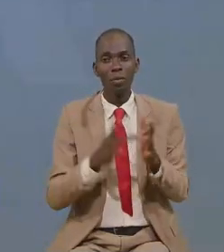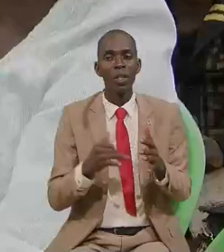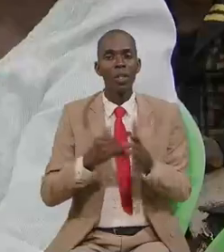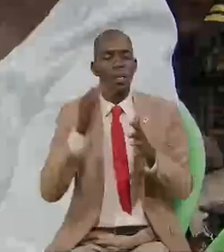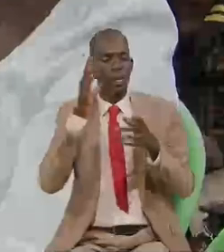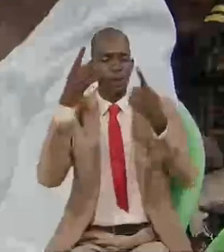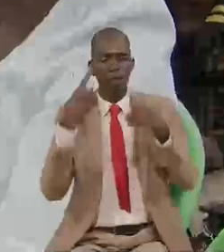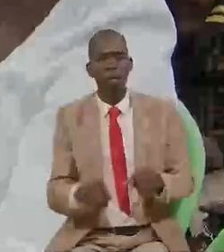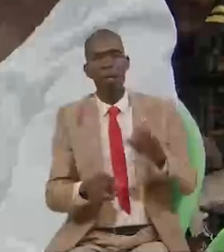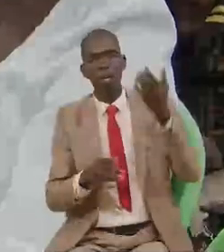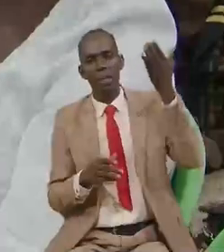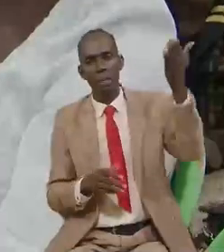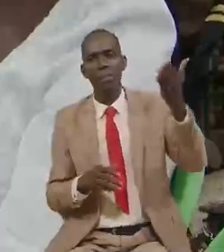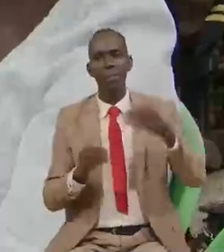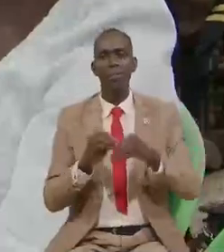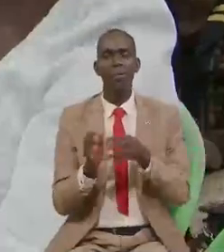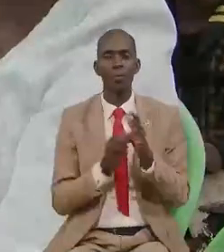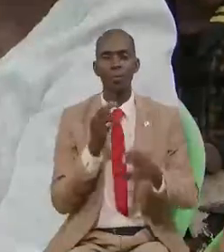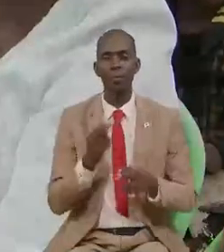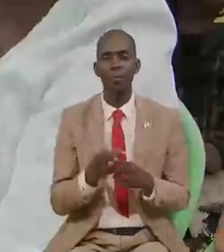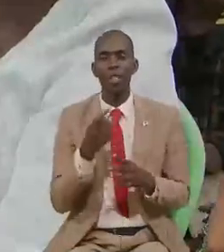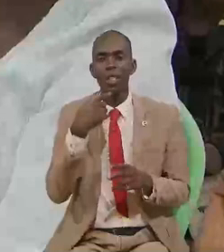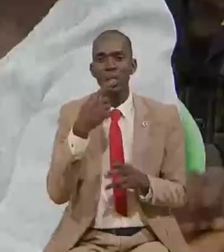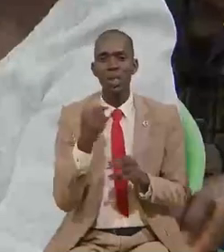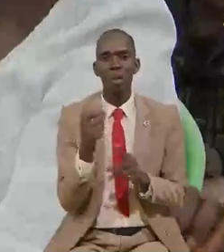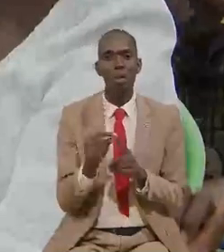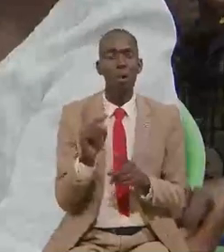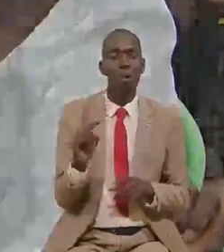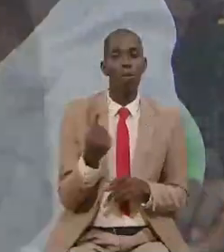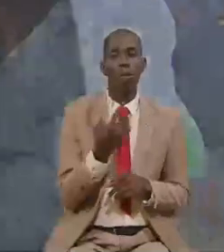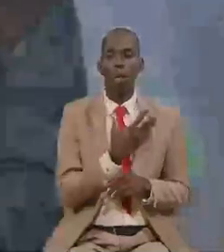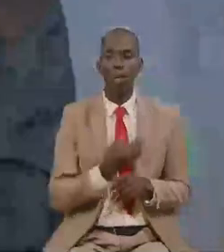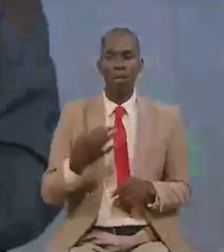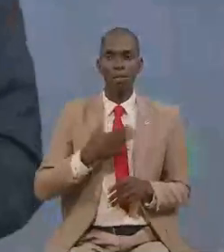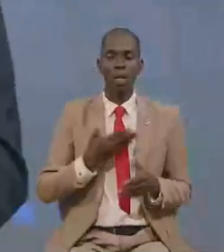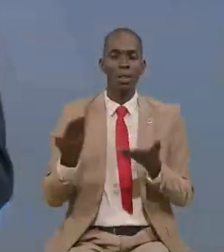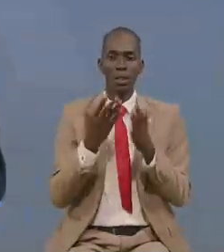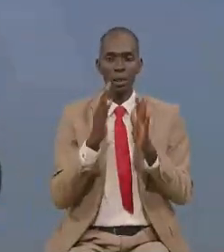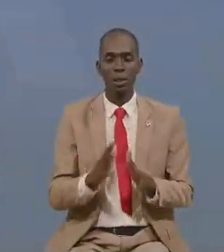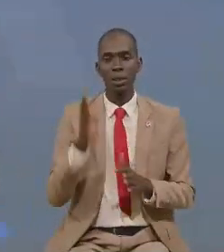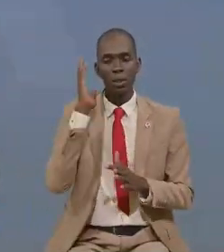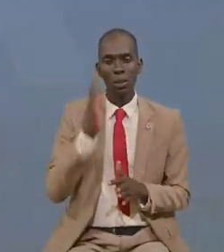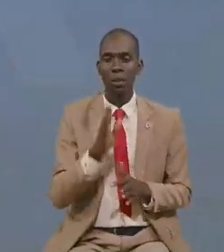là-bas. Dis seulement un mot et mon serviteur sera guéri.